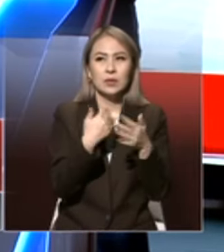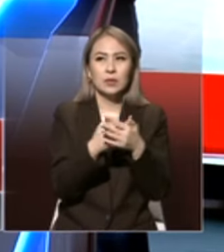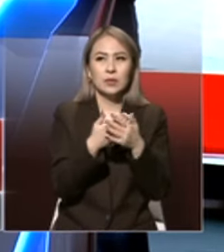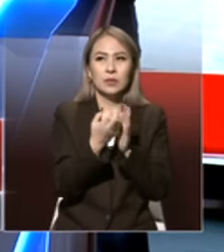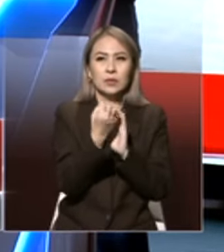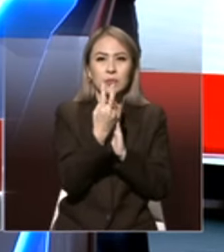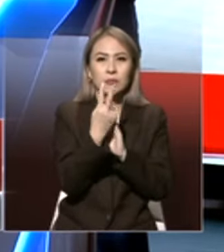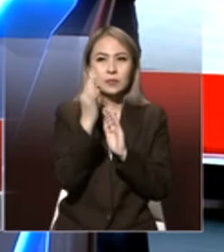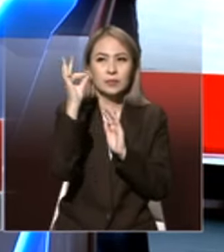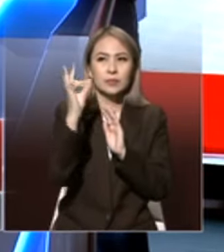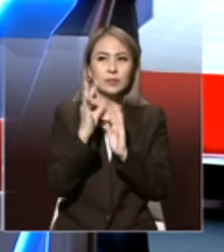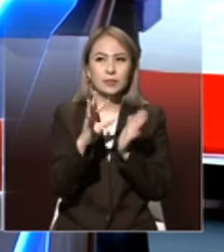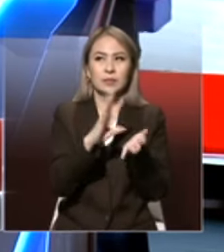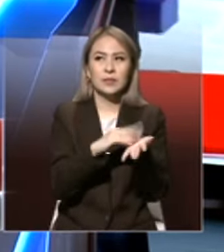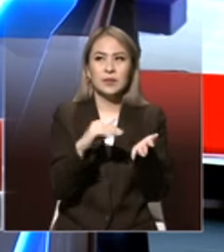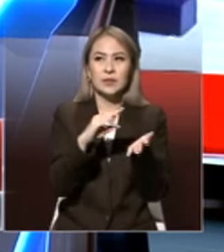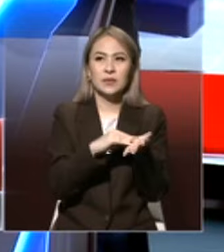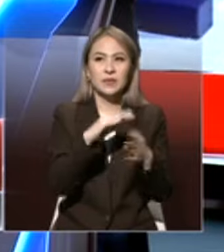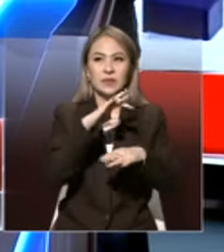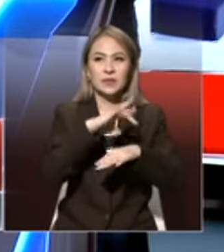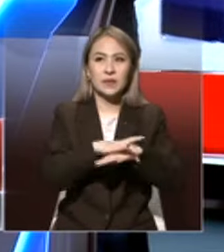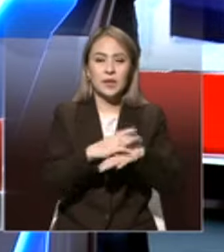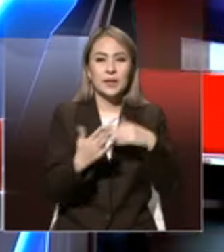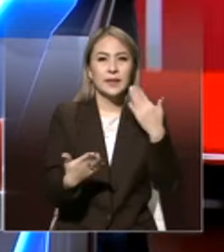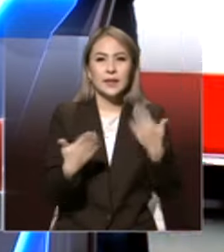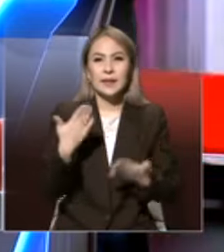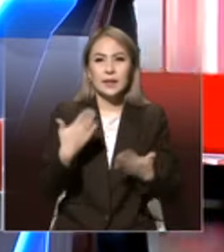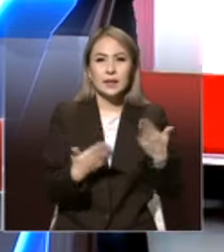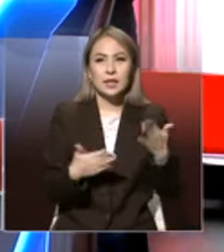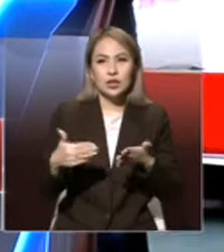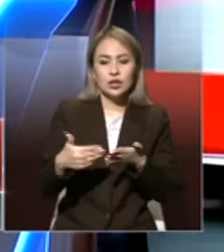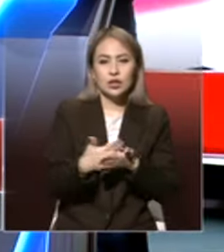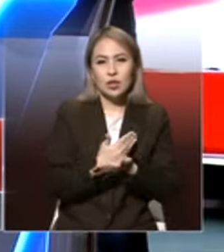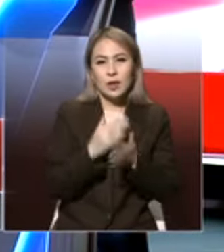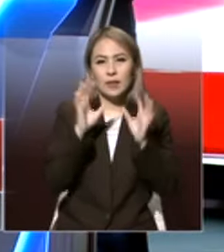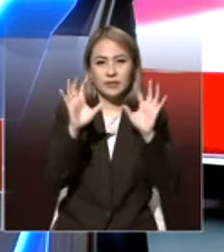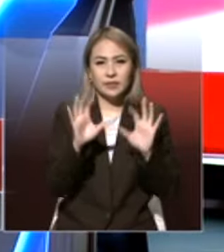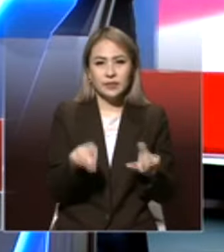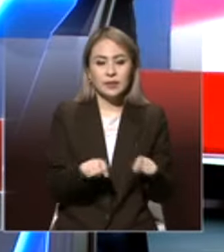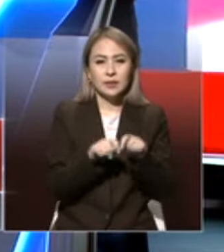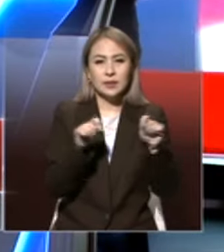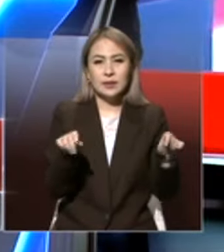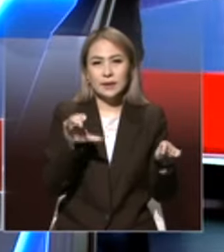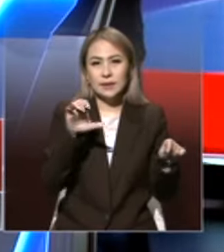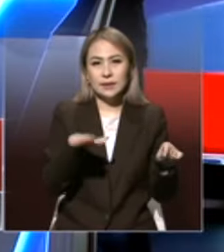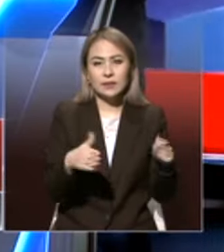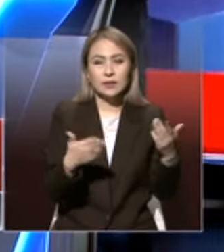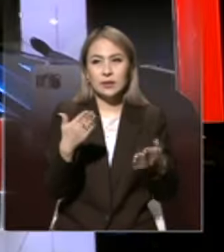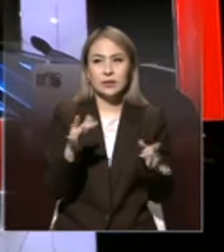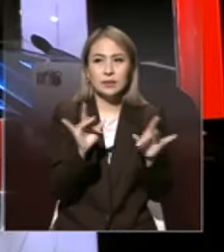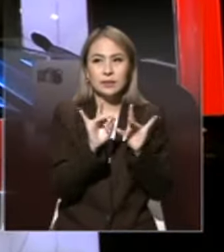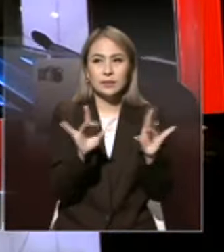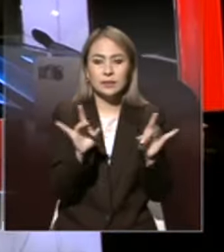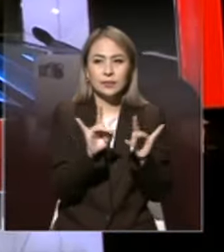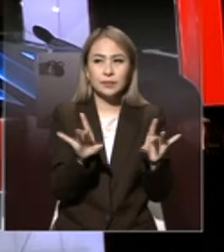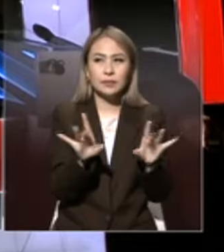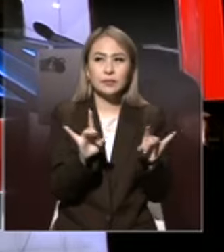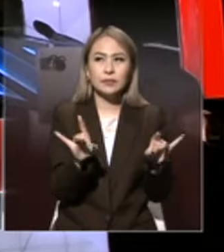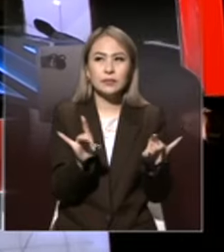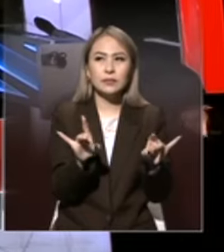99 000-ның 12% қайталану фактісі. Егер де біз жаңа заң күшіне енгеннен кейінгі статистиканы айтатын болсақ,